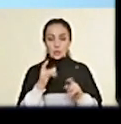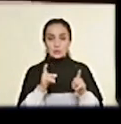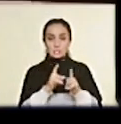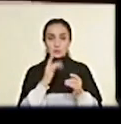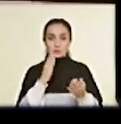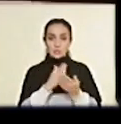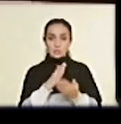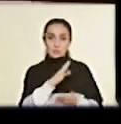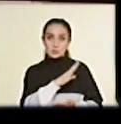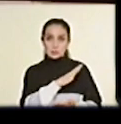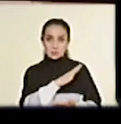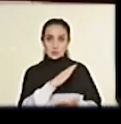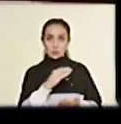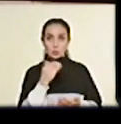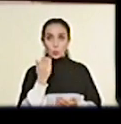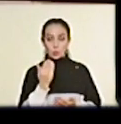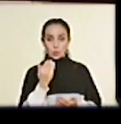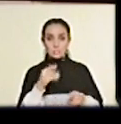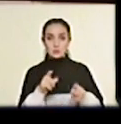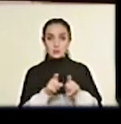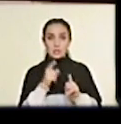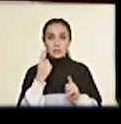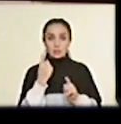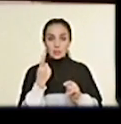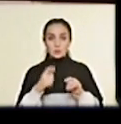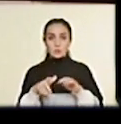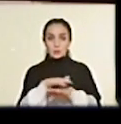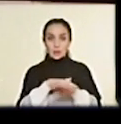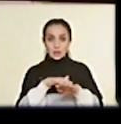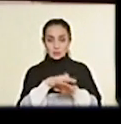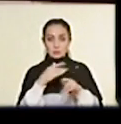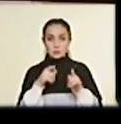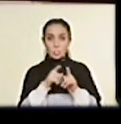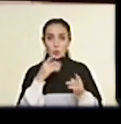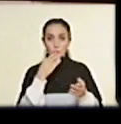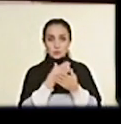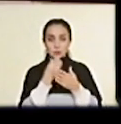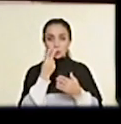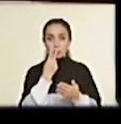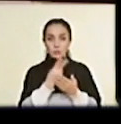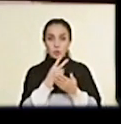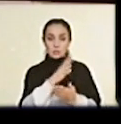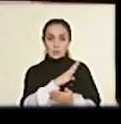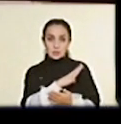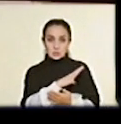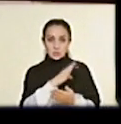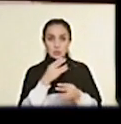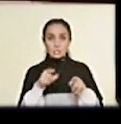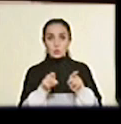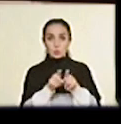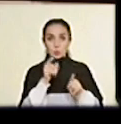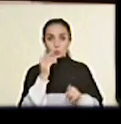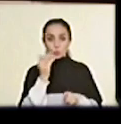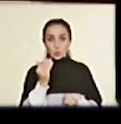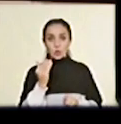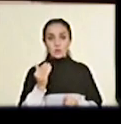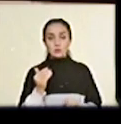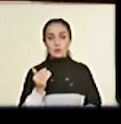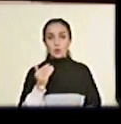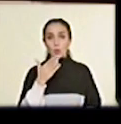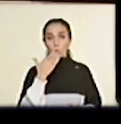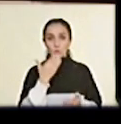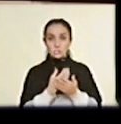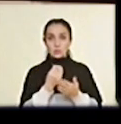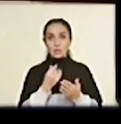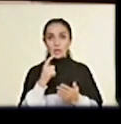etishsa-da, demak, yagona bir xalq deb o'zlarini ifoda qilishar edi va ular